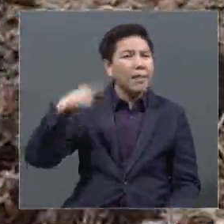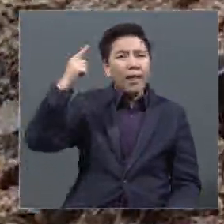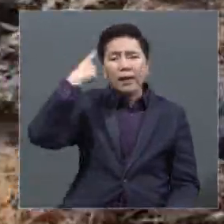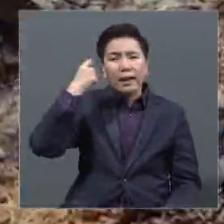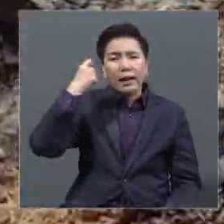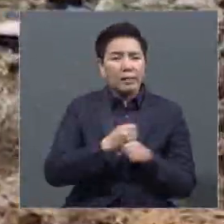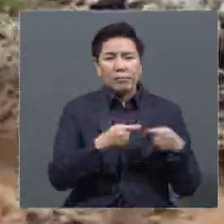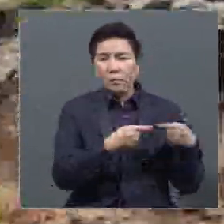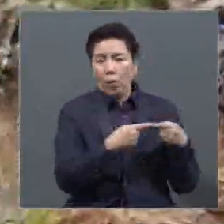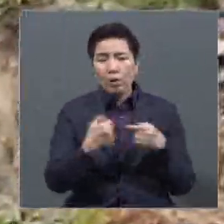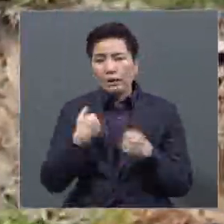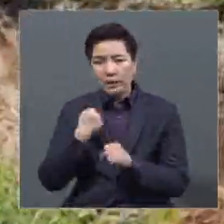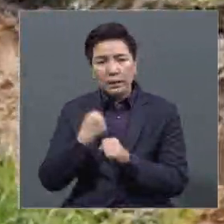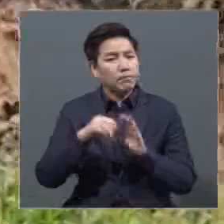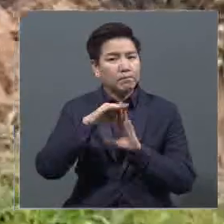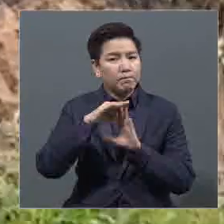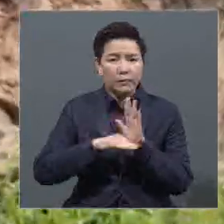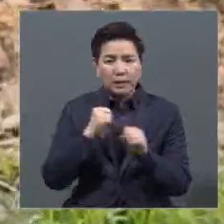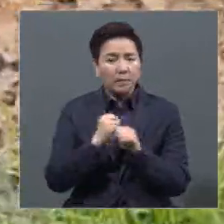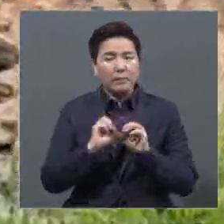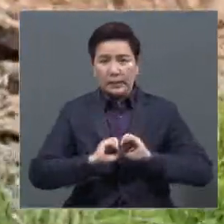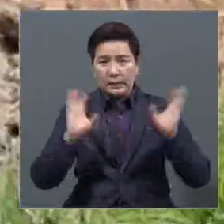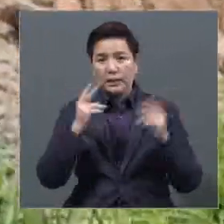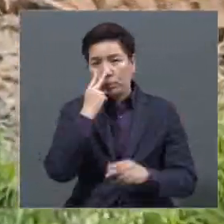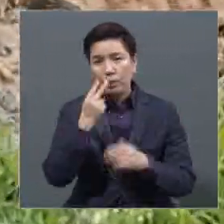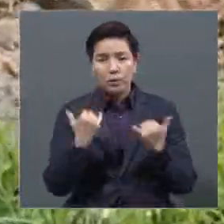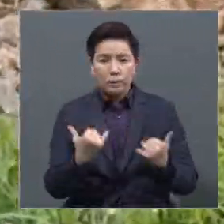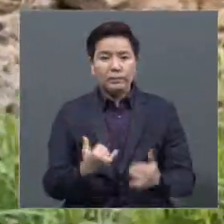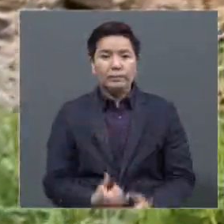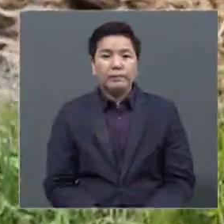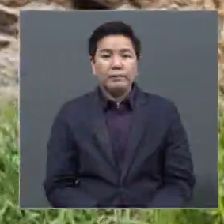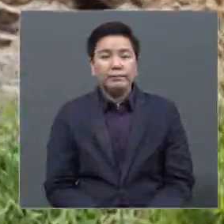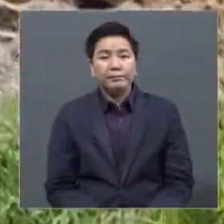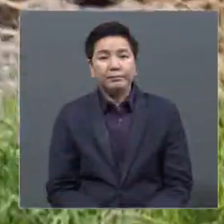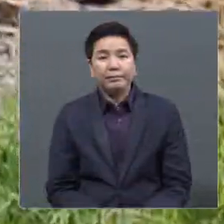กระบวนนะใช่ท่านบอกว่าก็จะทำทั้งหมดเพื่อให้เกิดความโปร่งใสนะคะ